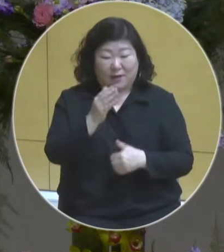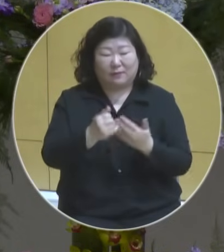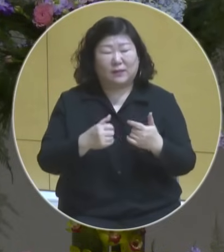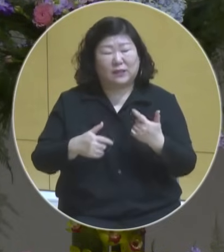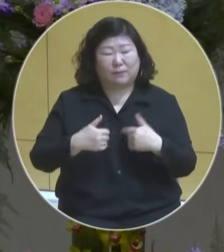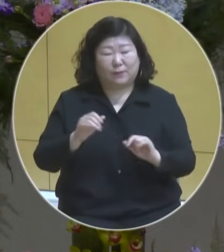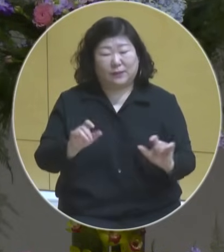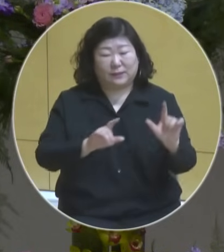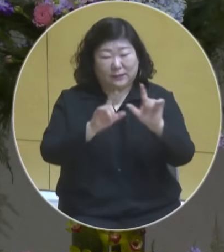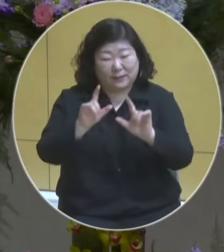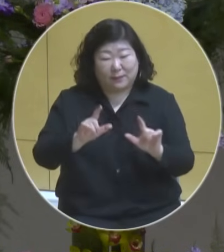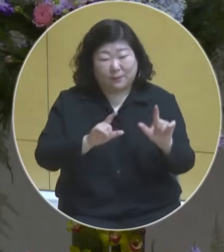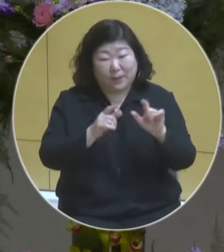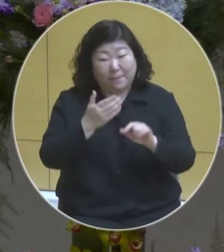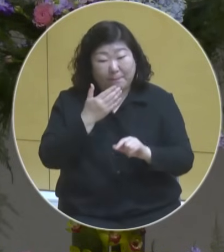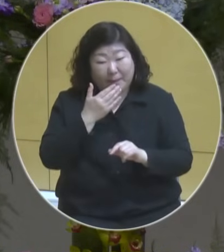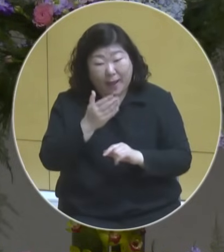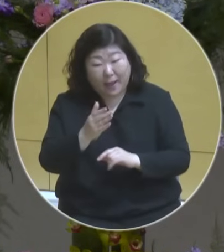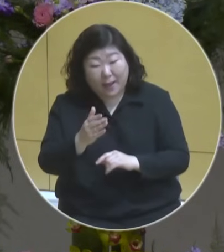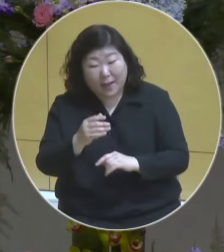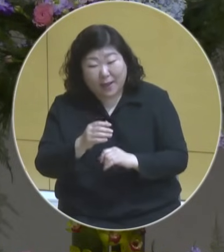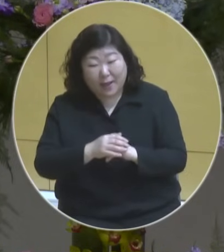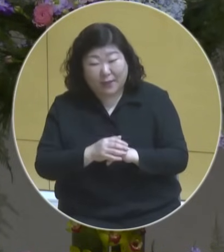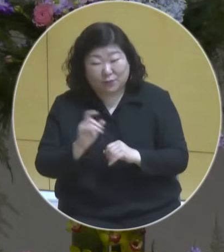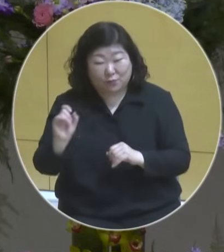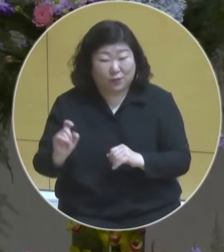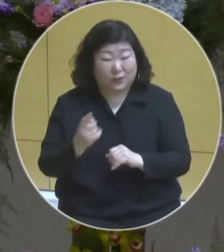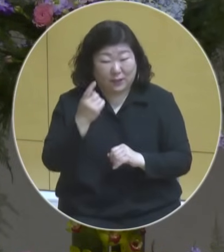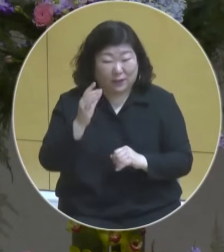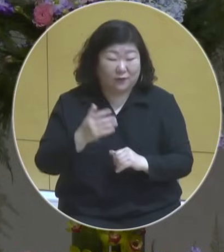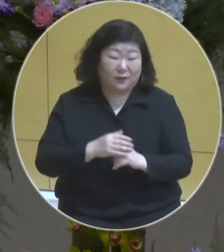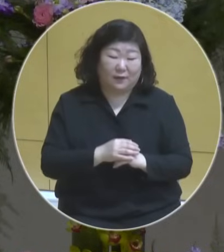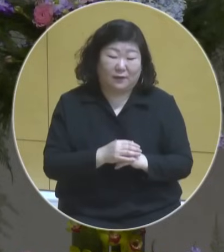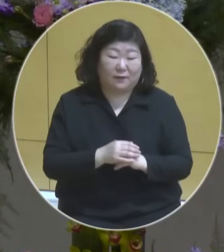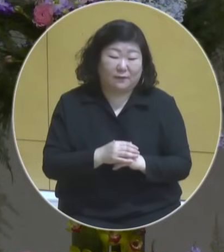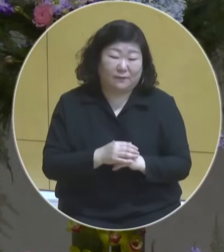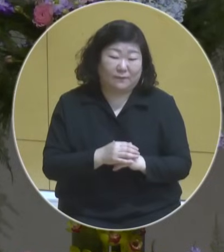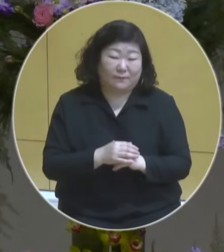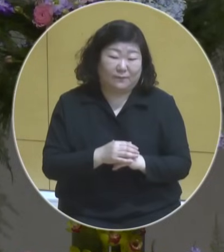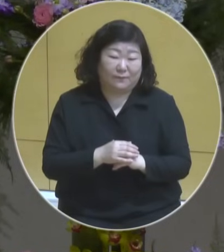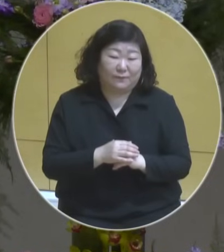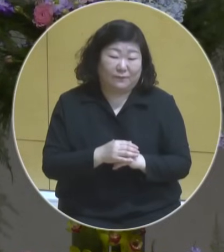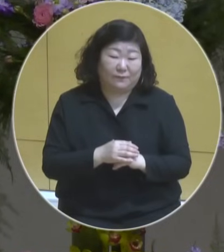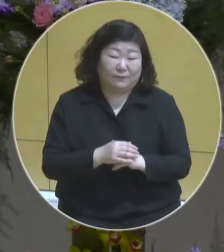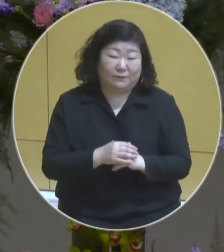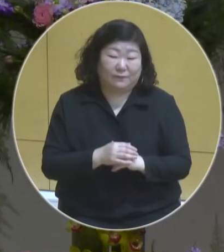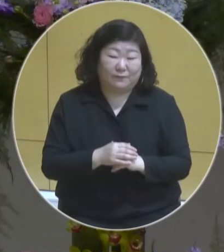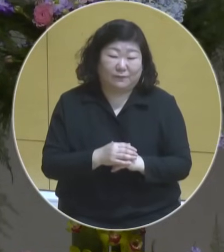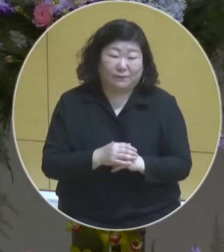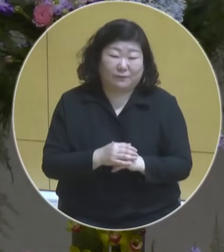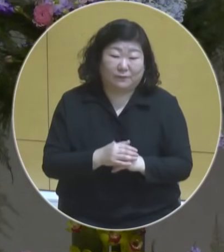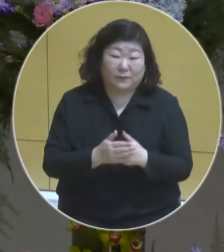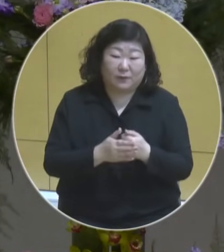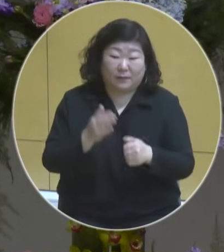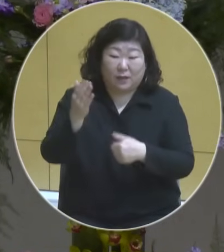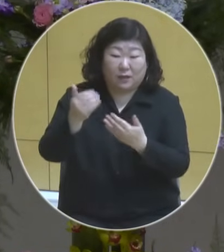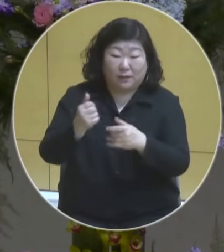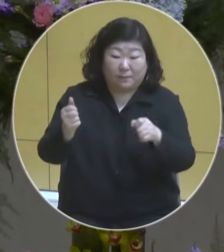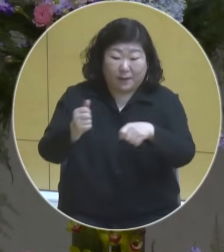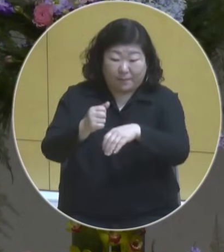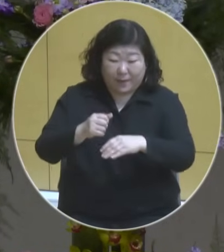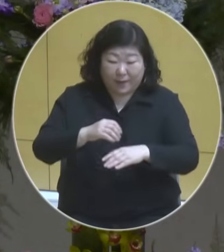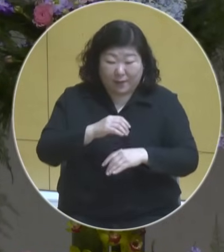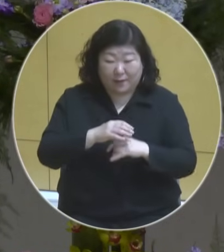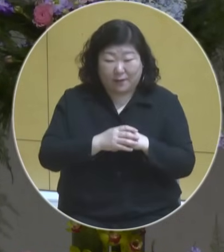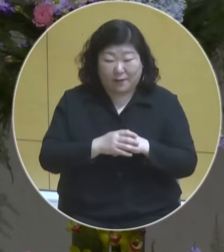삶을 우리가 살아갈 수 있는 확률이 굉장히 많아지는 거예요 예 그러면서 하나님 앞에 경건하게 살아갈